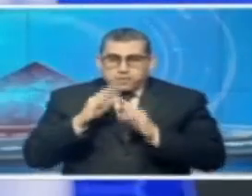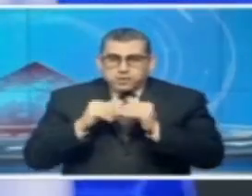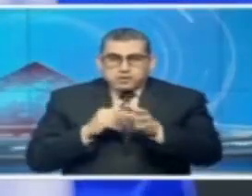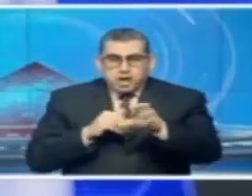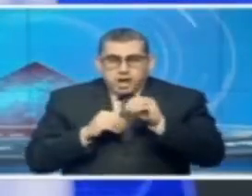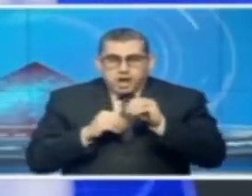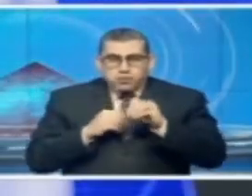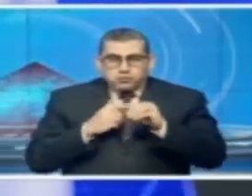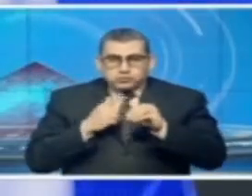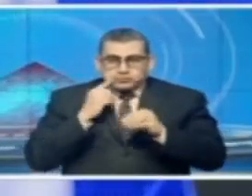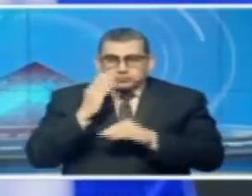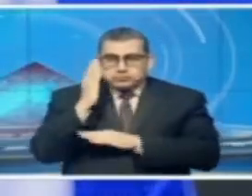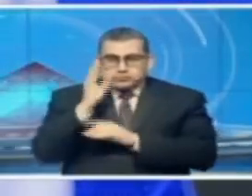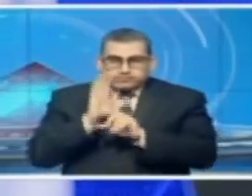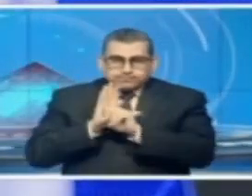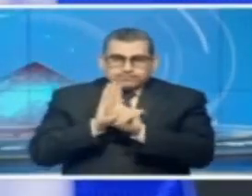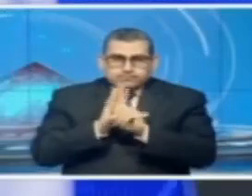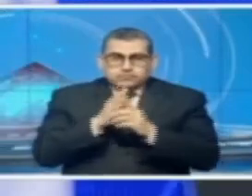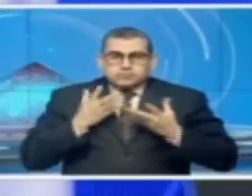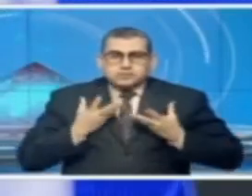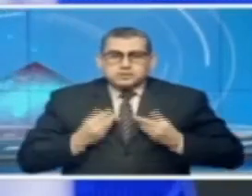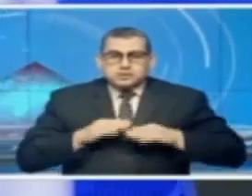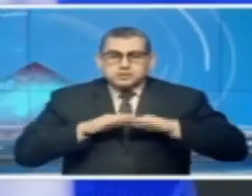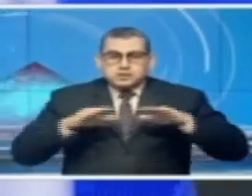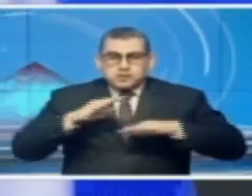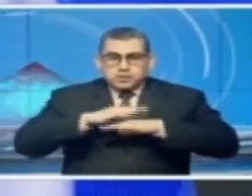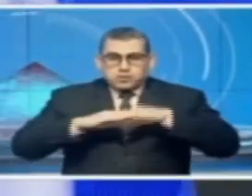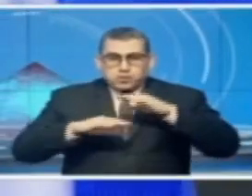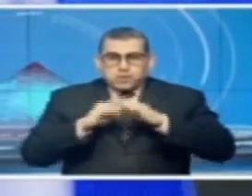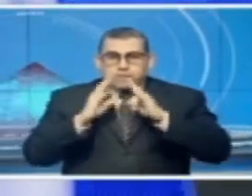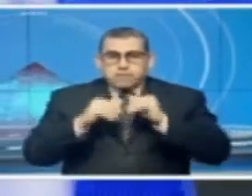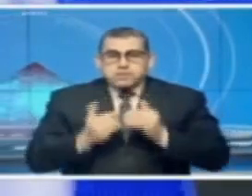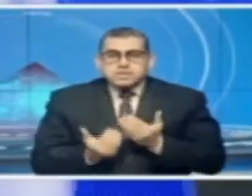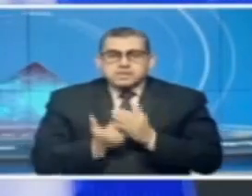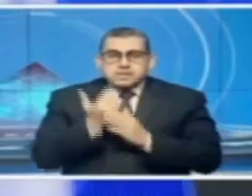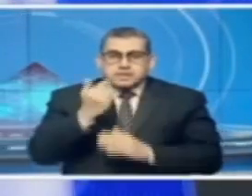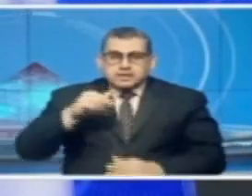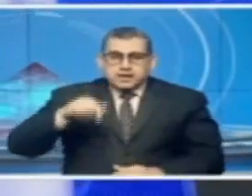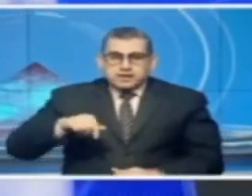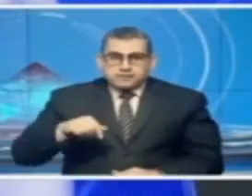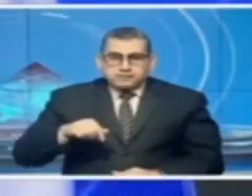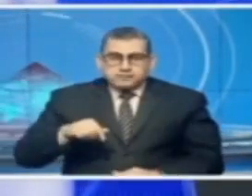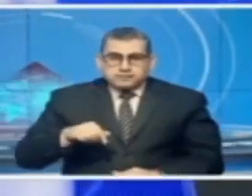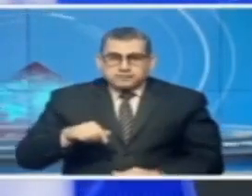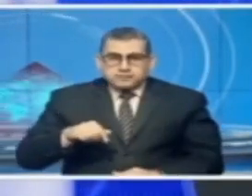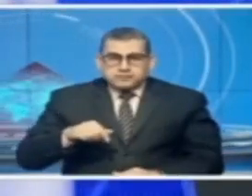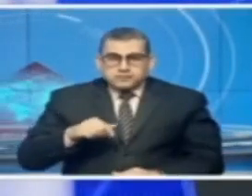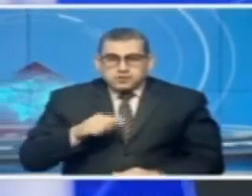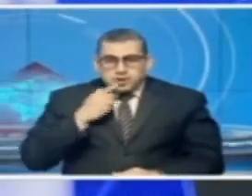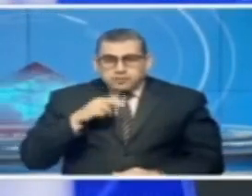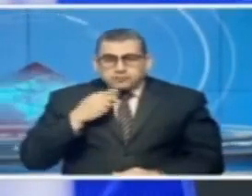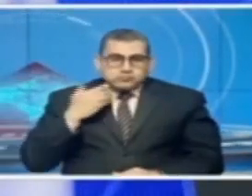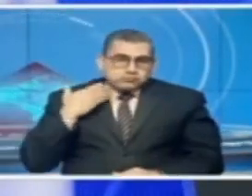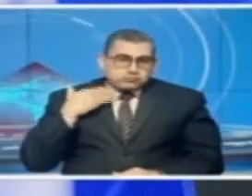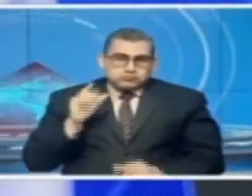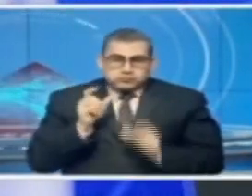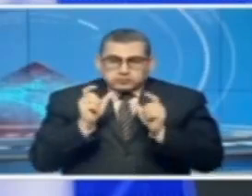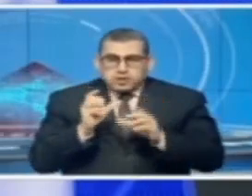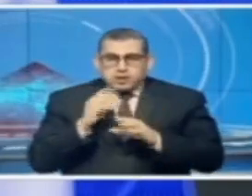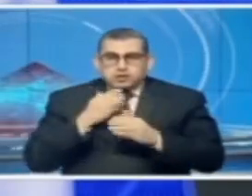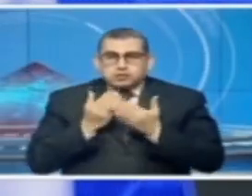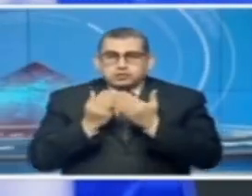لتثبيت دعائم استقراره وبناء الجمهورية الجديدة التي تحفظ كرامة المواطن